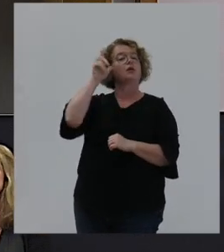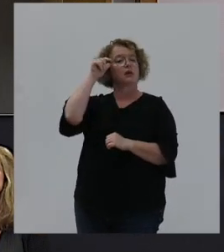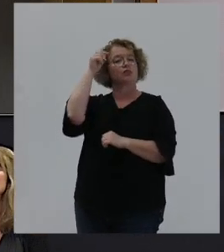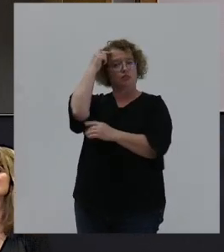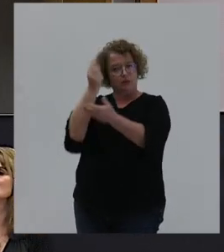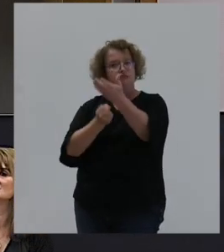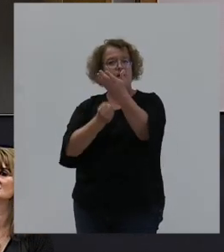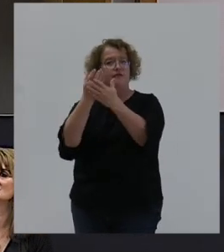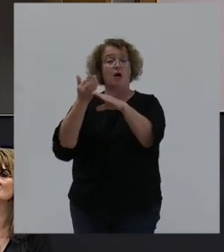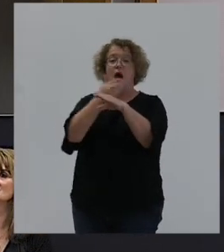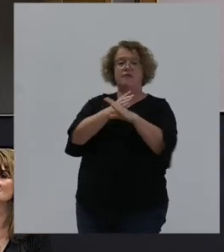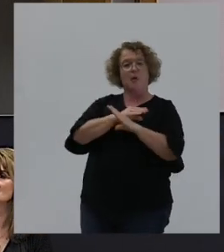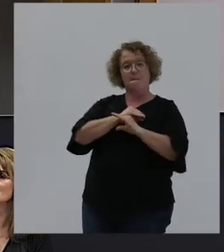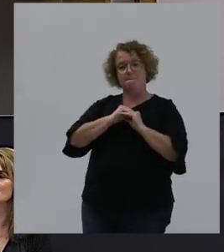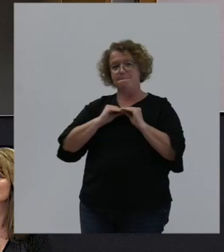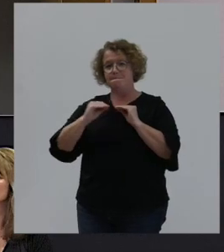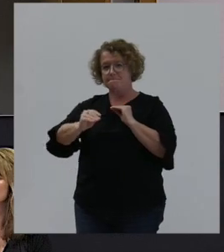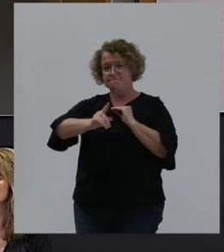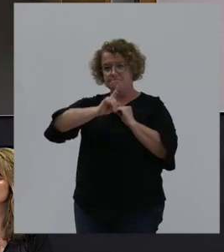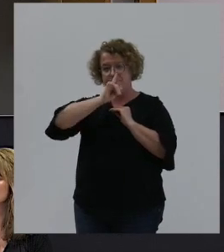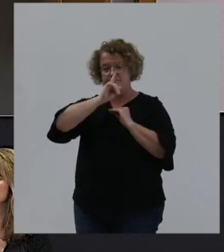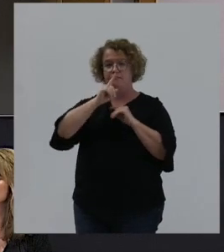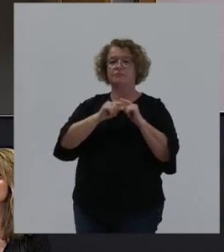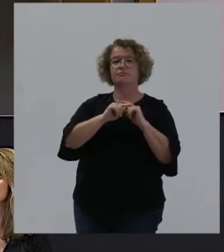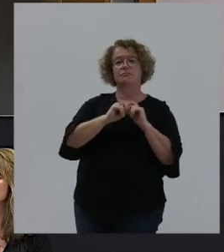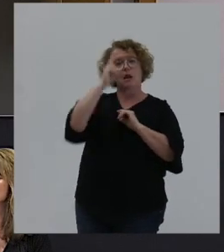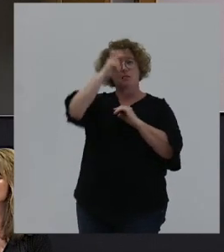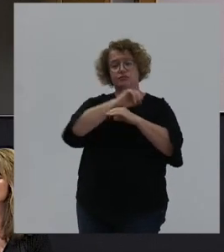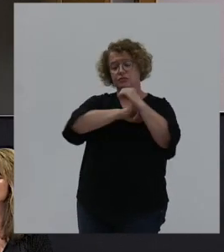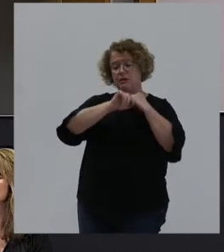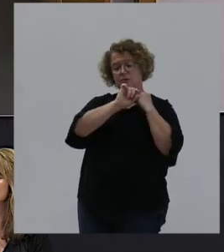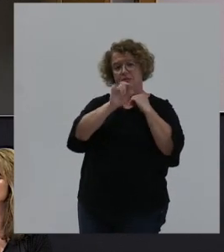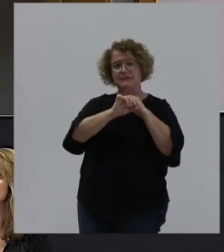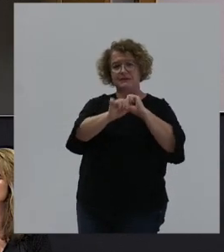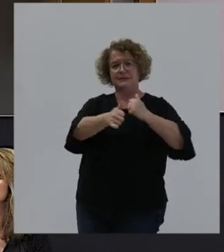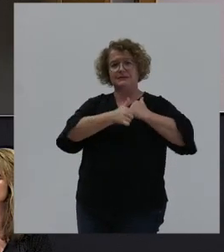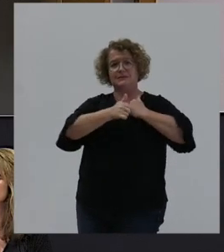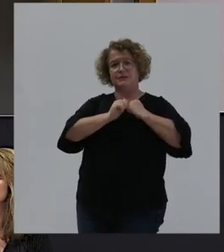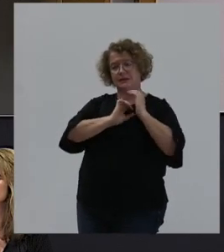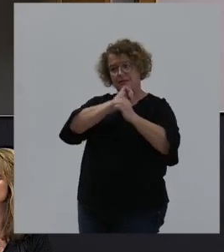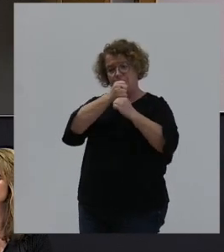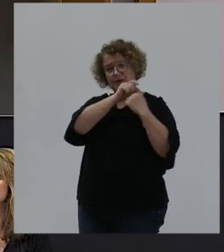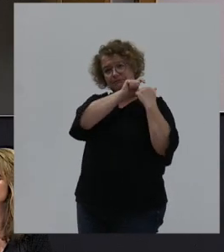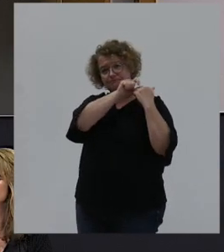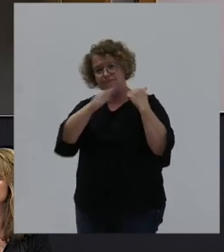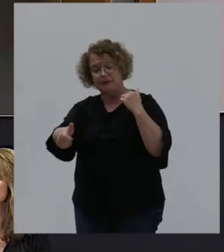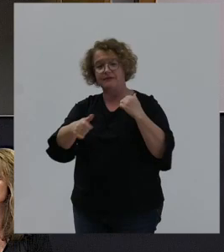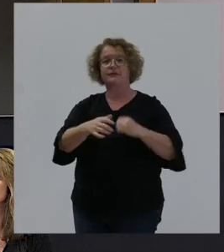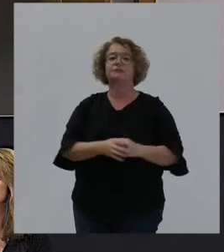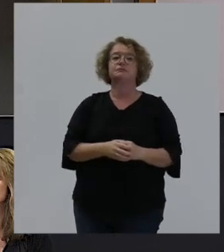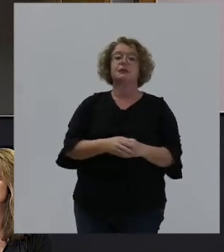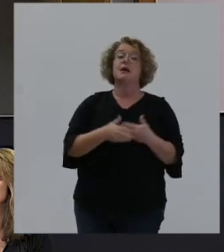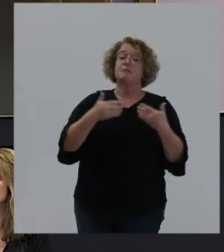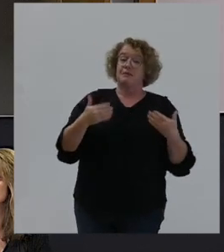auparavant, le lancement des procédures disciplinaires dans l'ordre des choses. Maintenant, est-ce qu'on